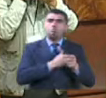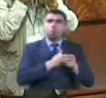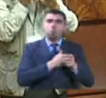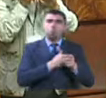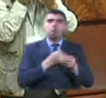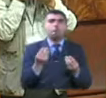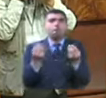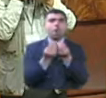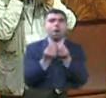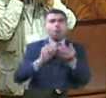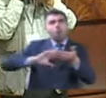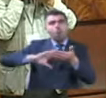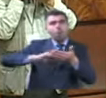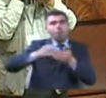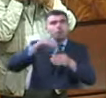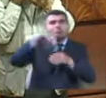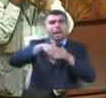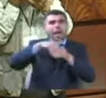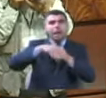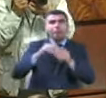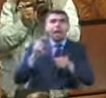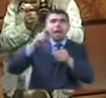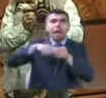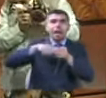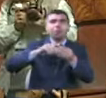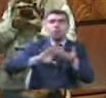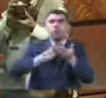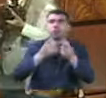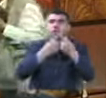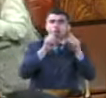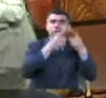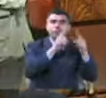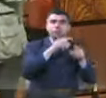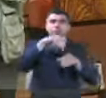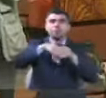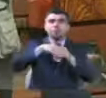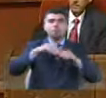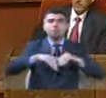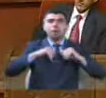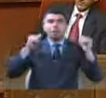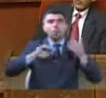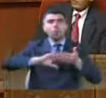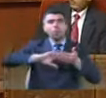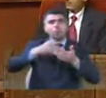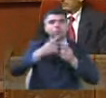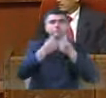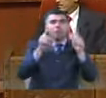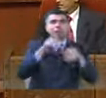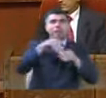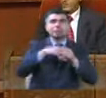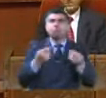معنوية، أحزابا ونقابات، فرقا برلمانية أغلبية ومعارضة